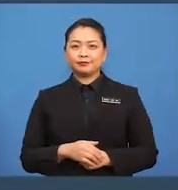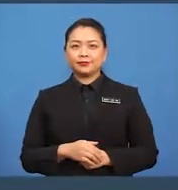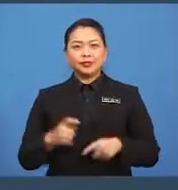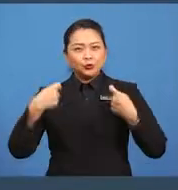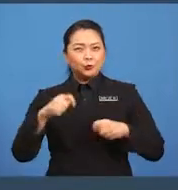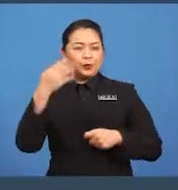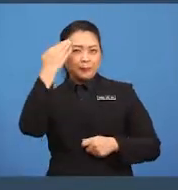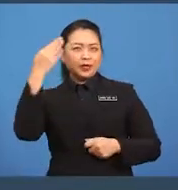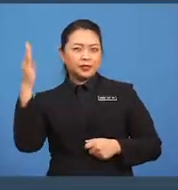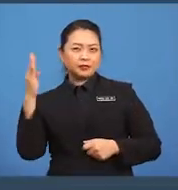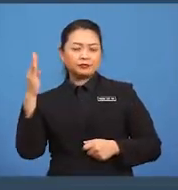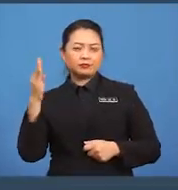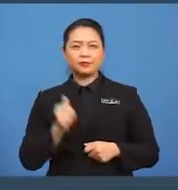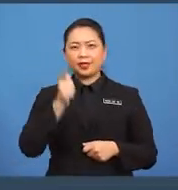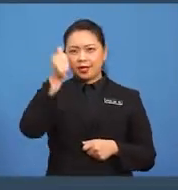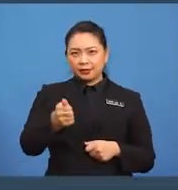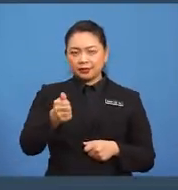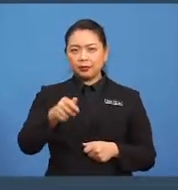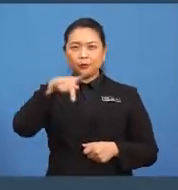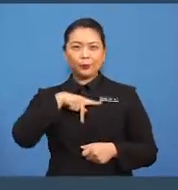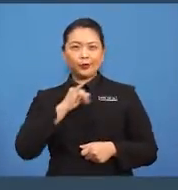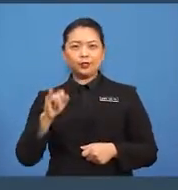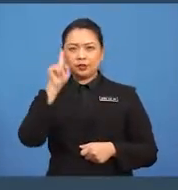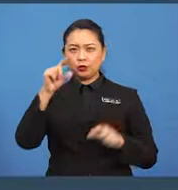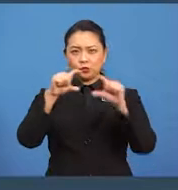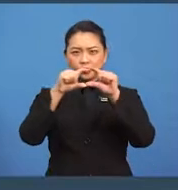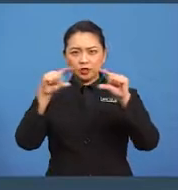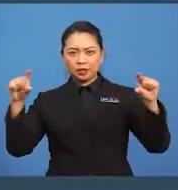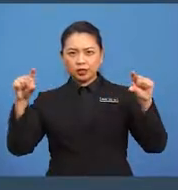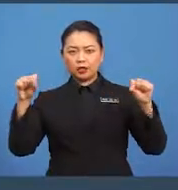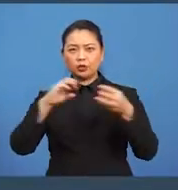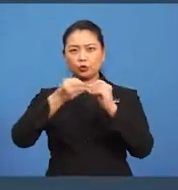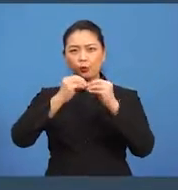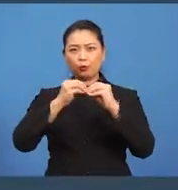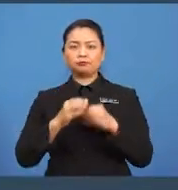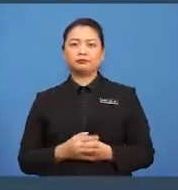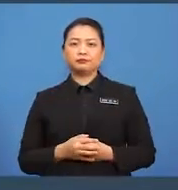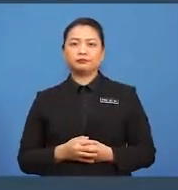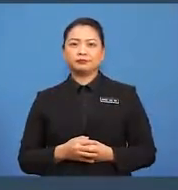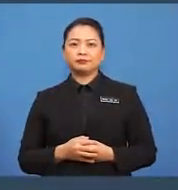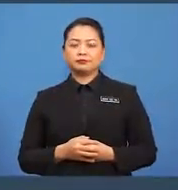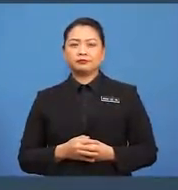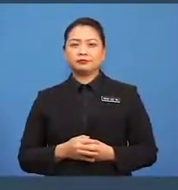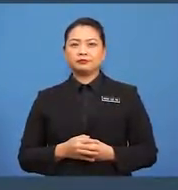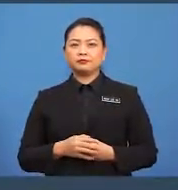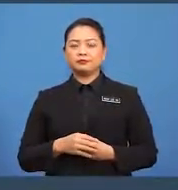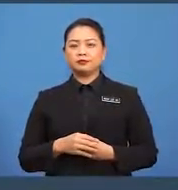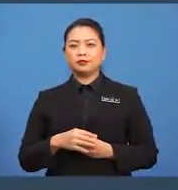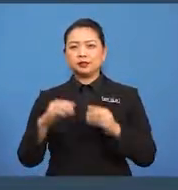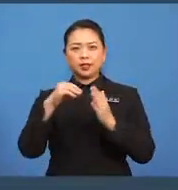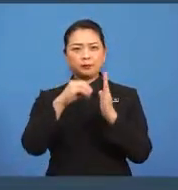Cuba bayangkan, anda mempunyai satu senarai nombor bulat. Nombor bulat dalam senarai